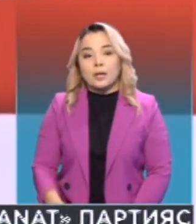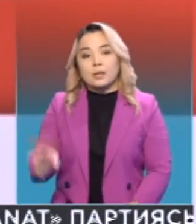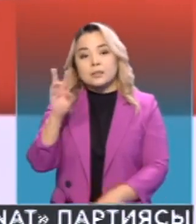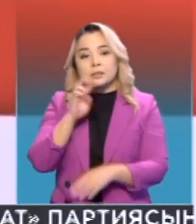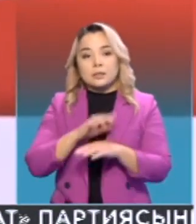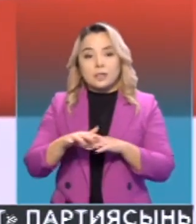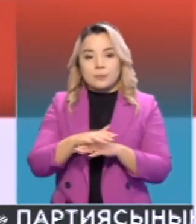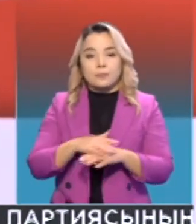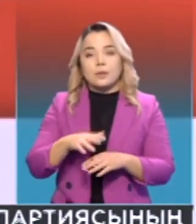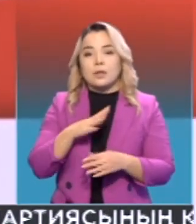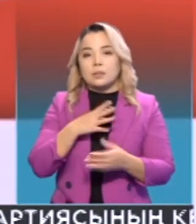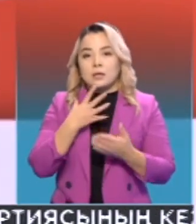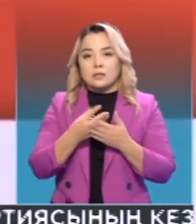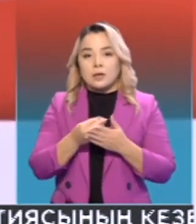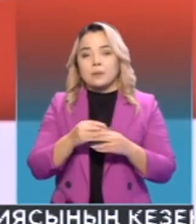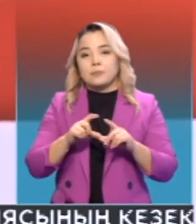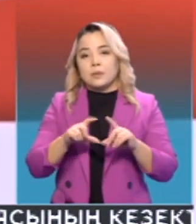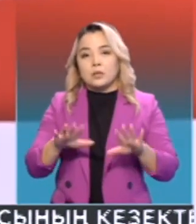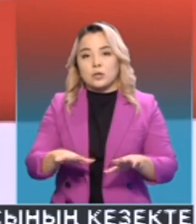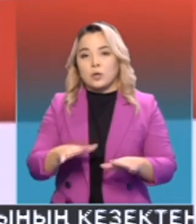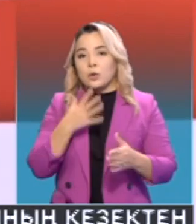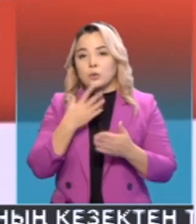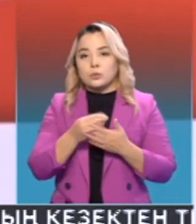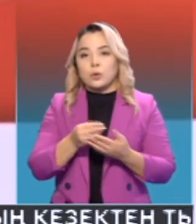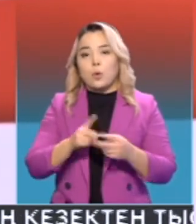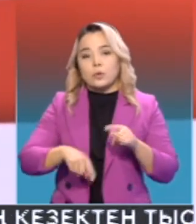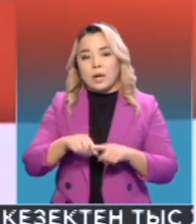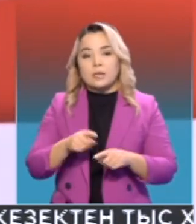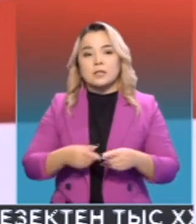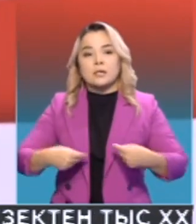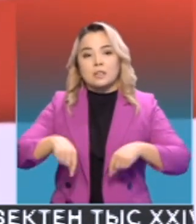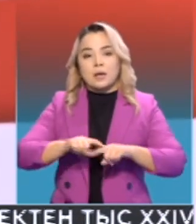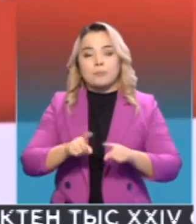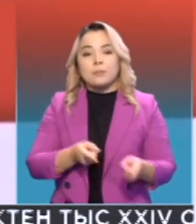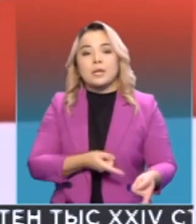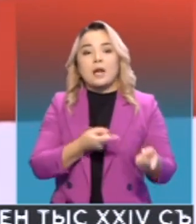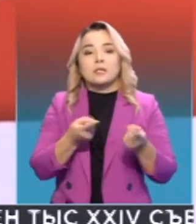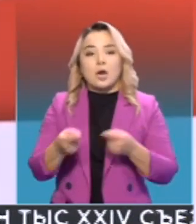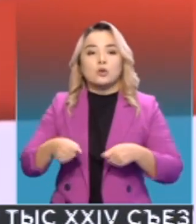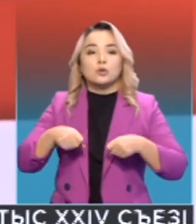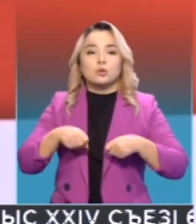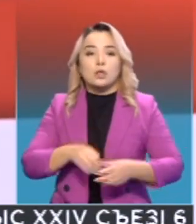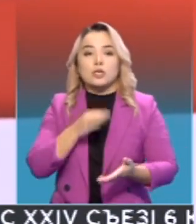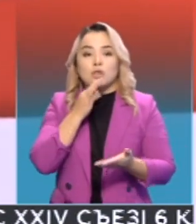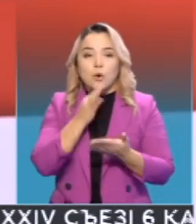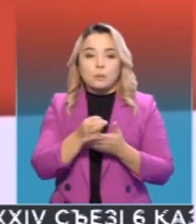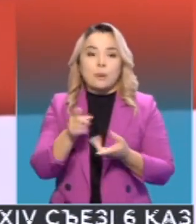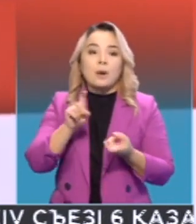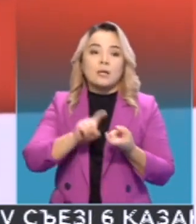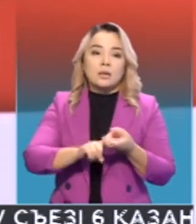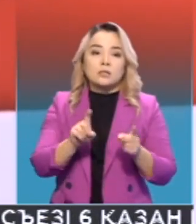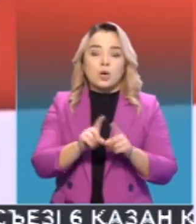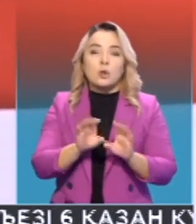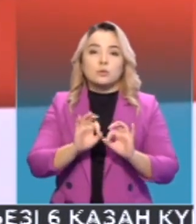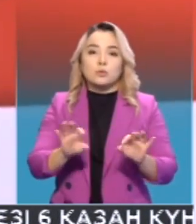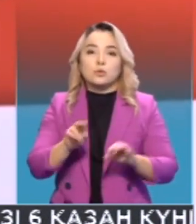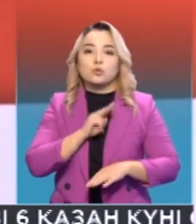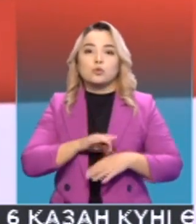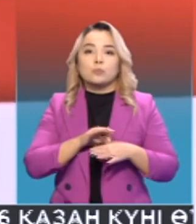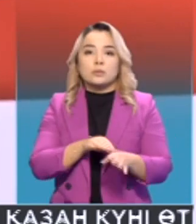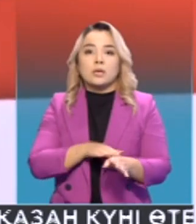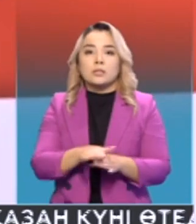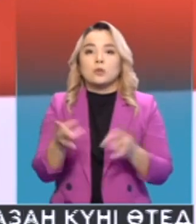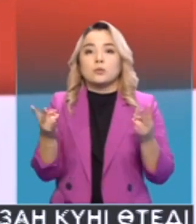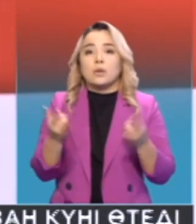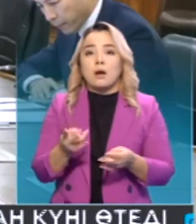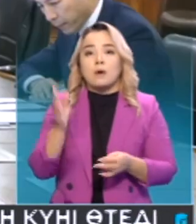Еліміздегі мемлекеттік мекемелер өз құзыреті аясында отандастарымызға және мигранттарға құқығы мен жауапкершілігіне байланысты түсіндіру жұмыстарын жүргізуі